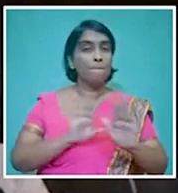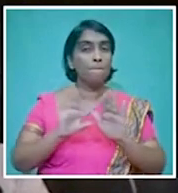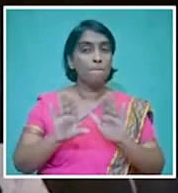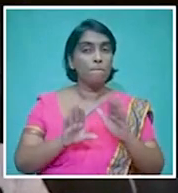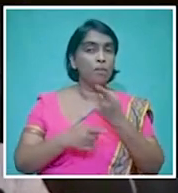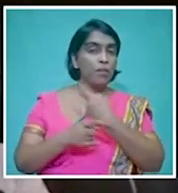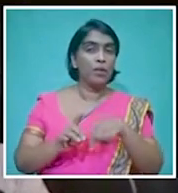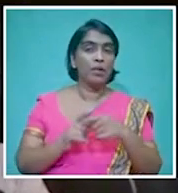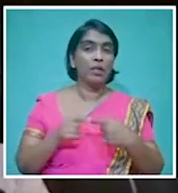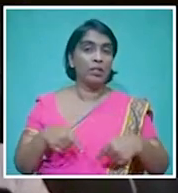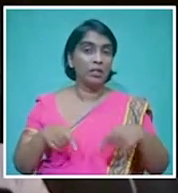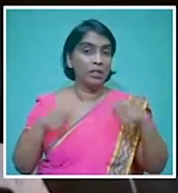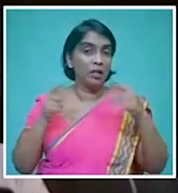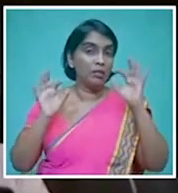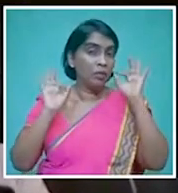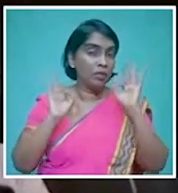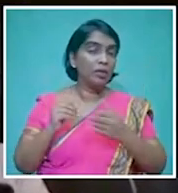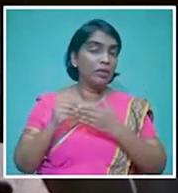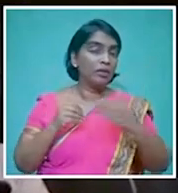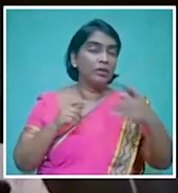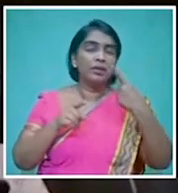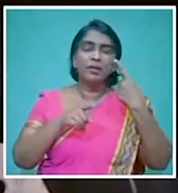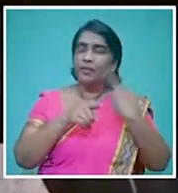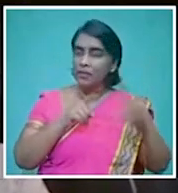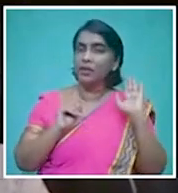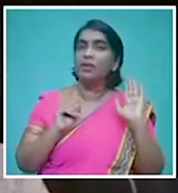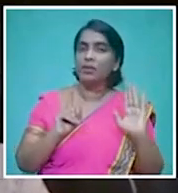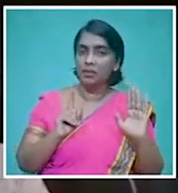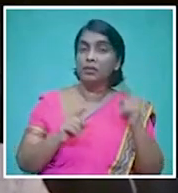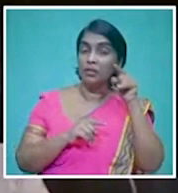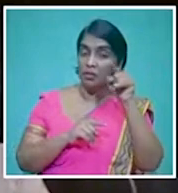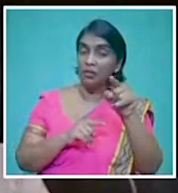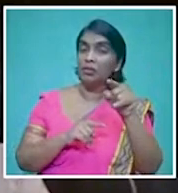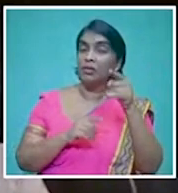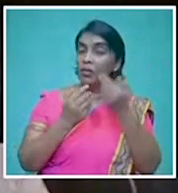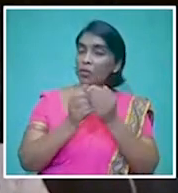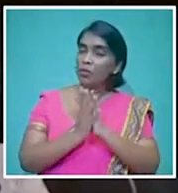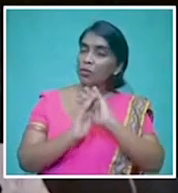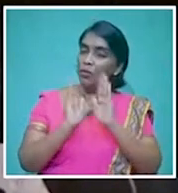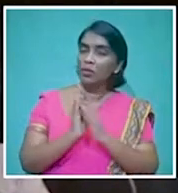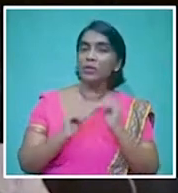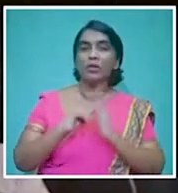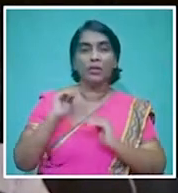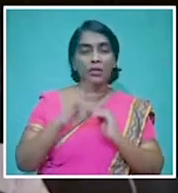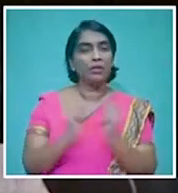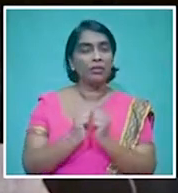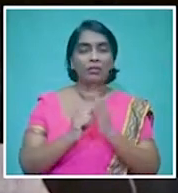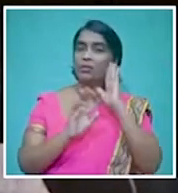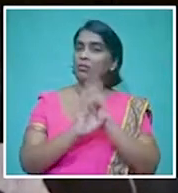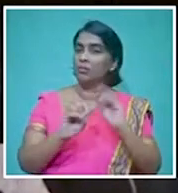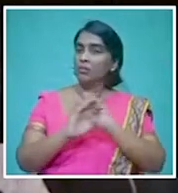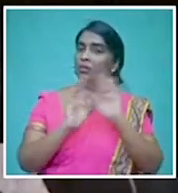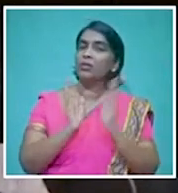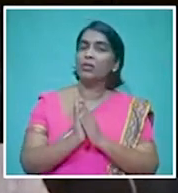පන්තිය තර්ජණයට පත් නොවන තාක්කල් පමණයි කියන එක ඔවුන් ඔහුගේ හැම ක්‍රියාවෙන් සහ හැම ප්‍රකාශය තුළින්ම